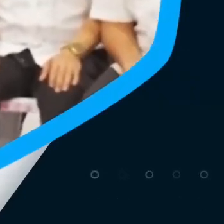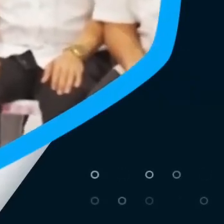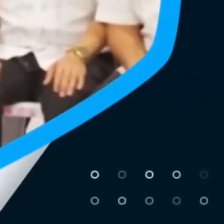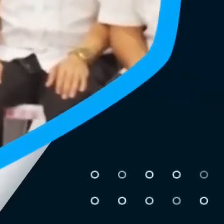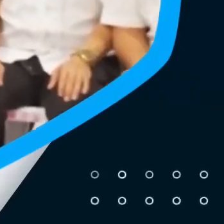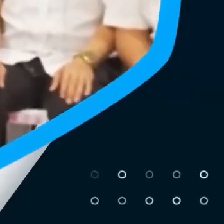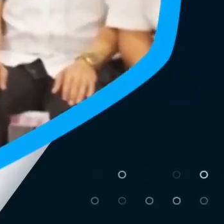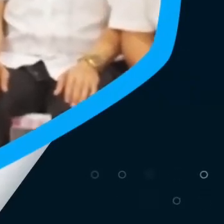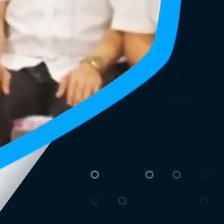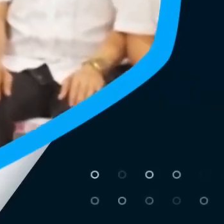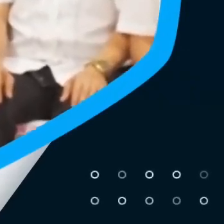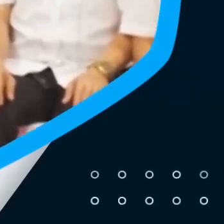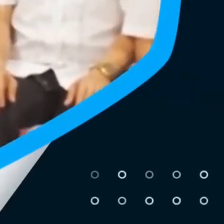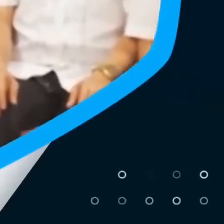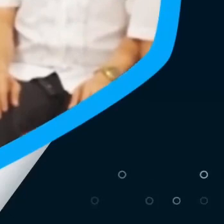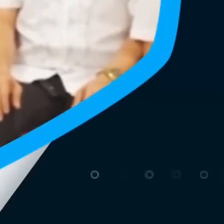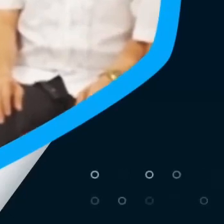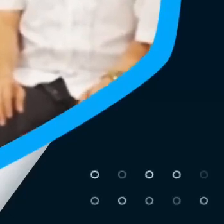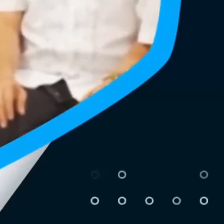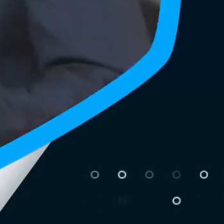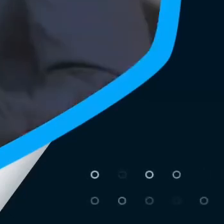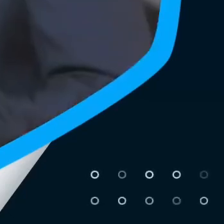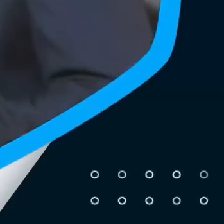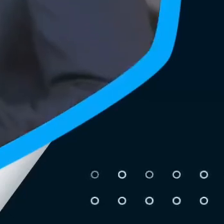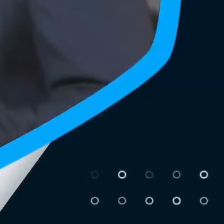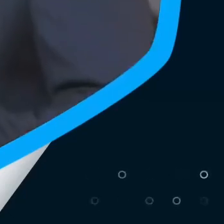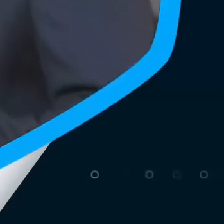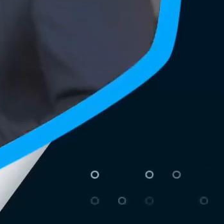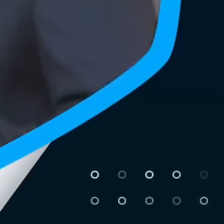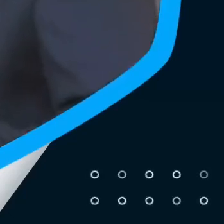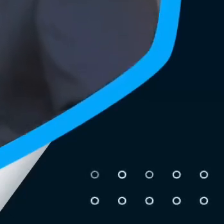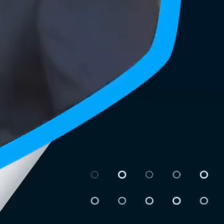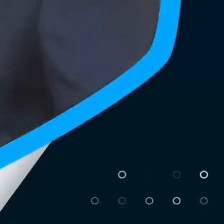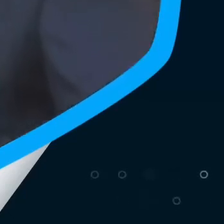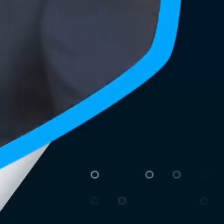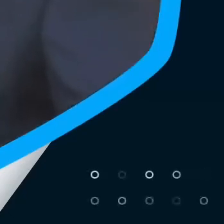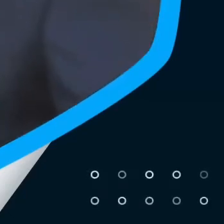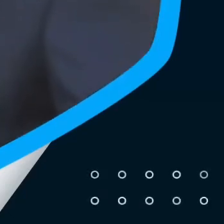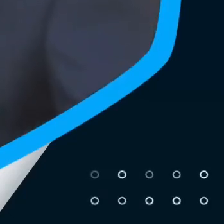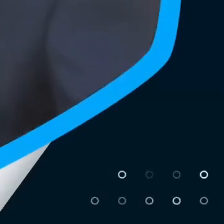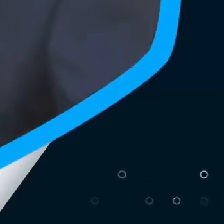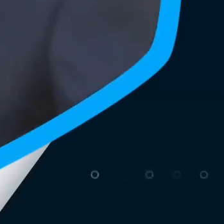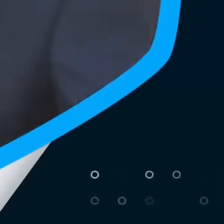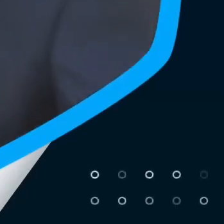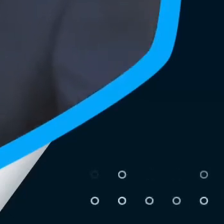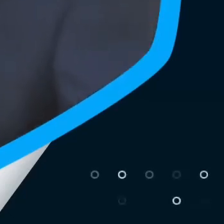is the president of Northern Davao Mission, Pastor Seth Suan.